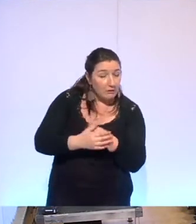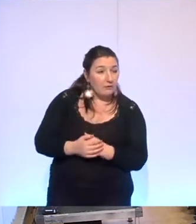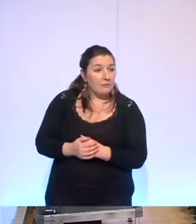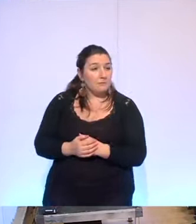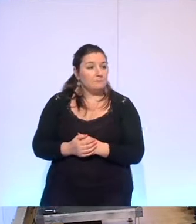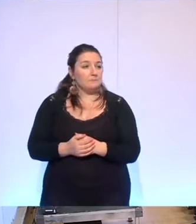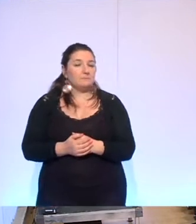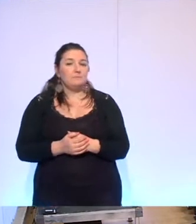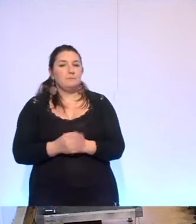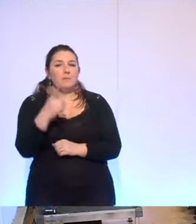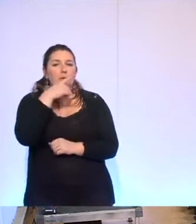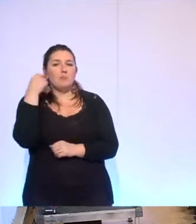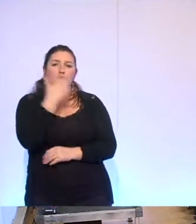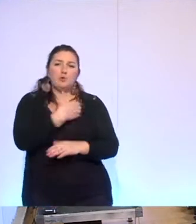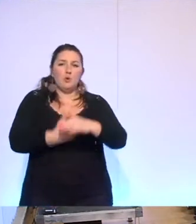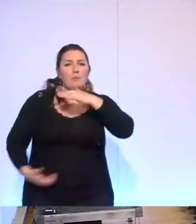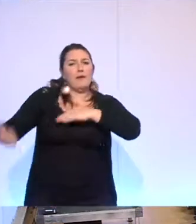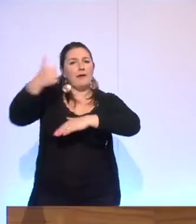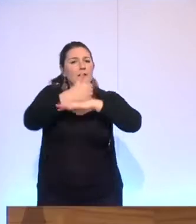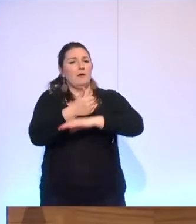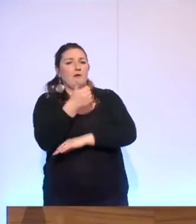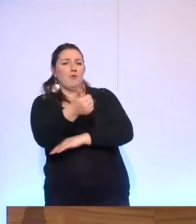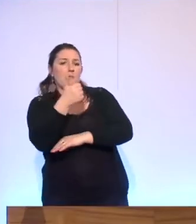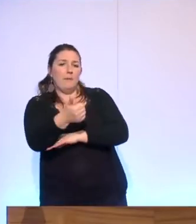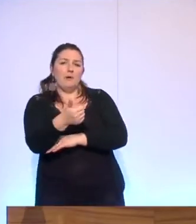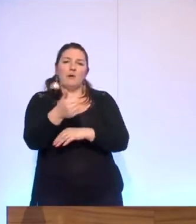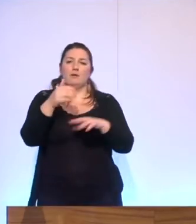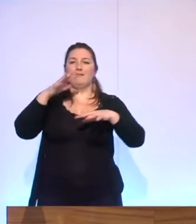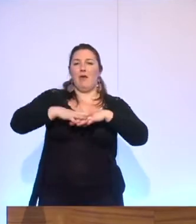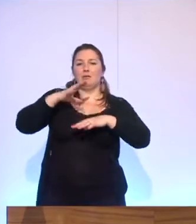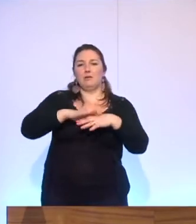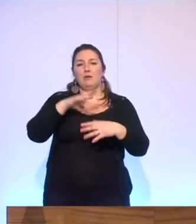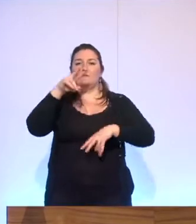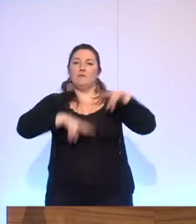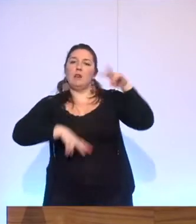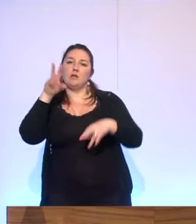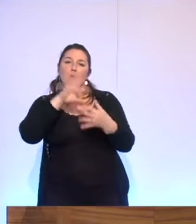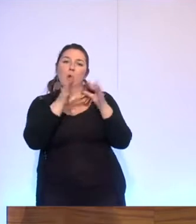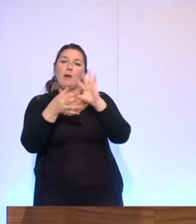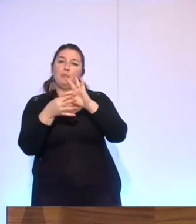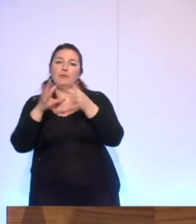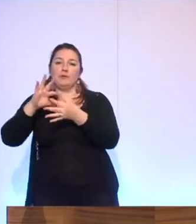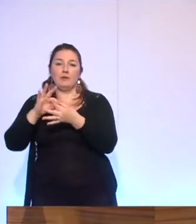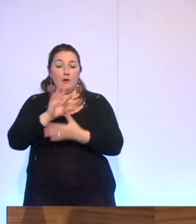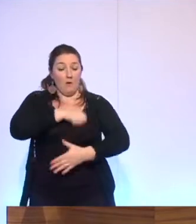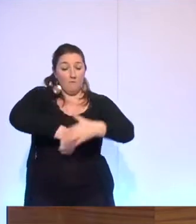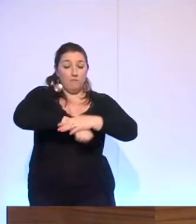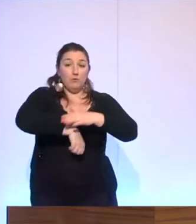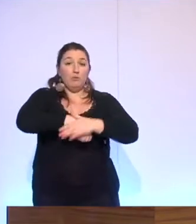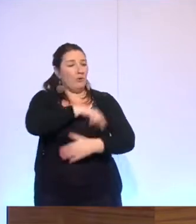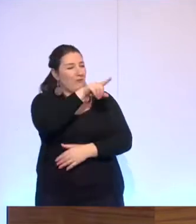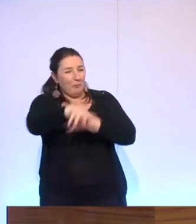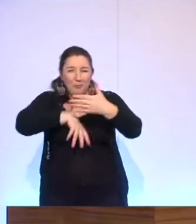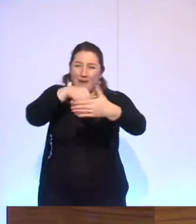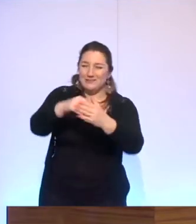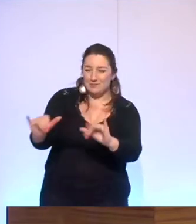Vous êtes allé jouer, monsieur le maire, au football au village olympique. Pourquoi pas ? Mais dans le